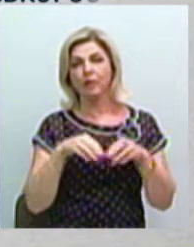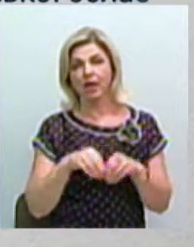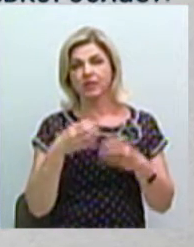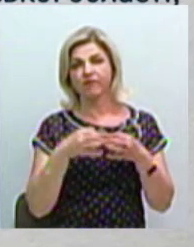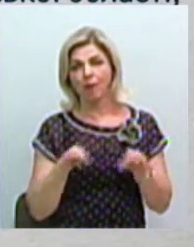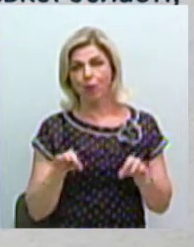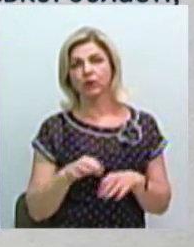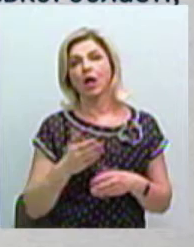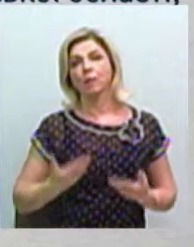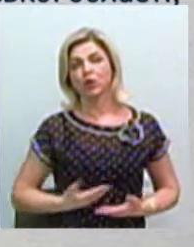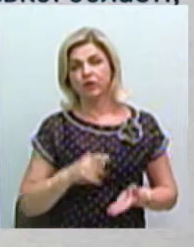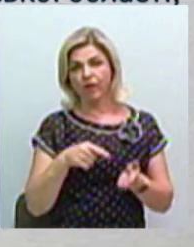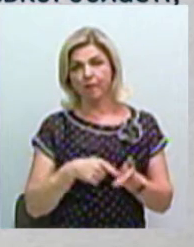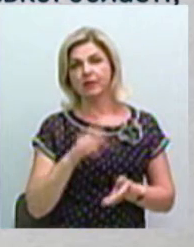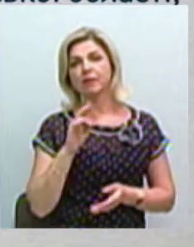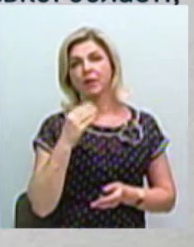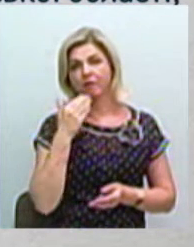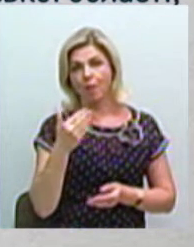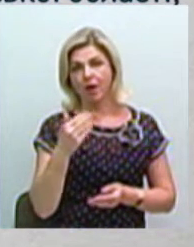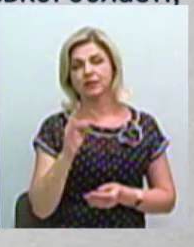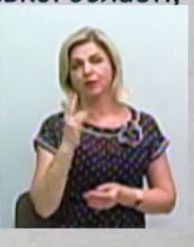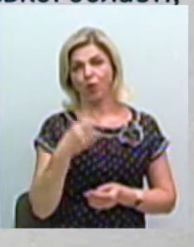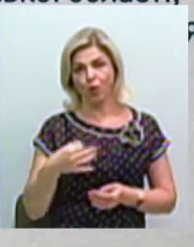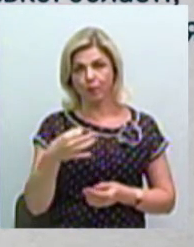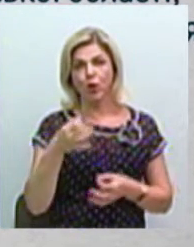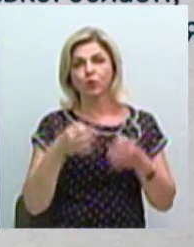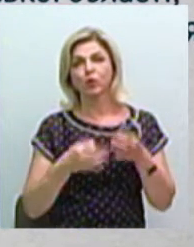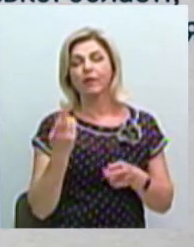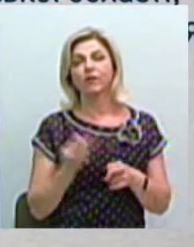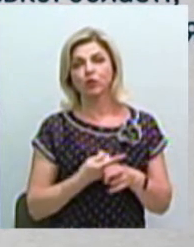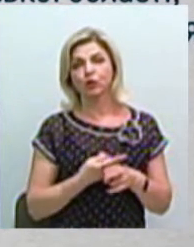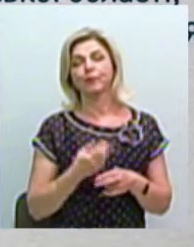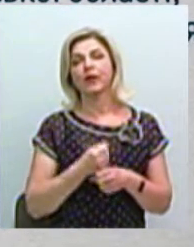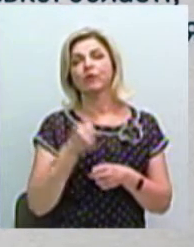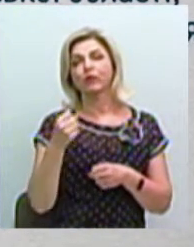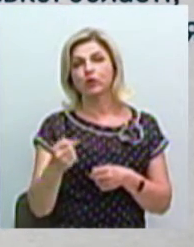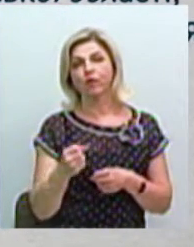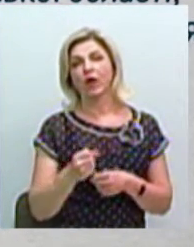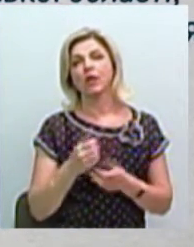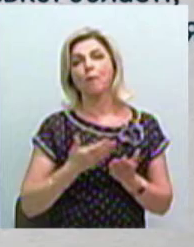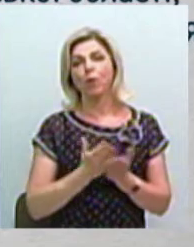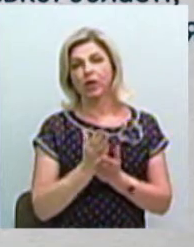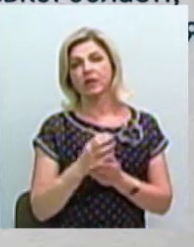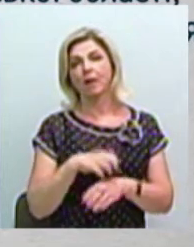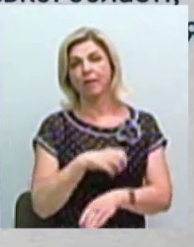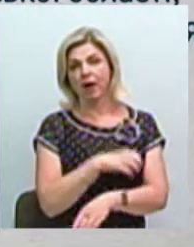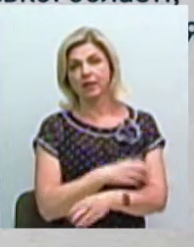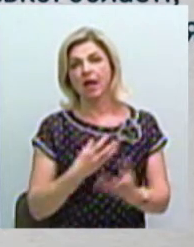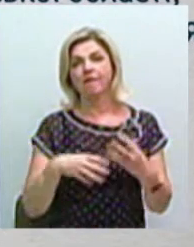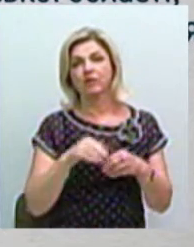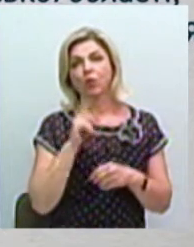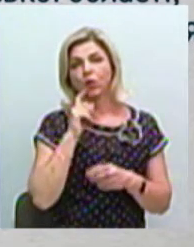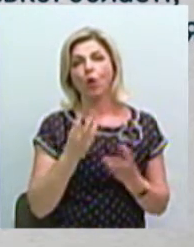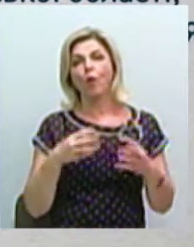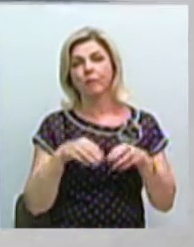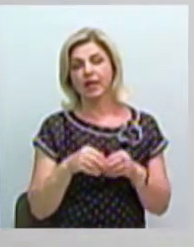місті Первомайськ Миколаївської області. Судимість відсутня. Суб'єкт висування – політична партія «Всеукраїнське